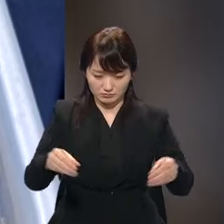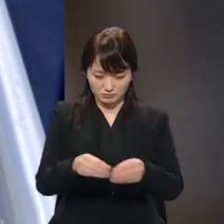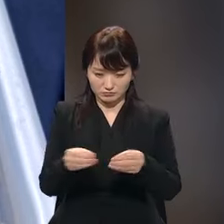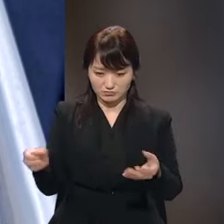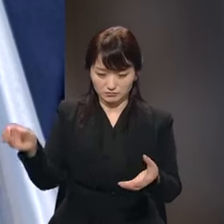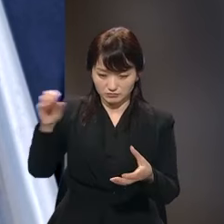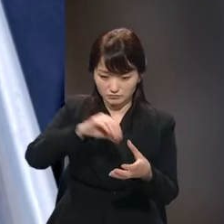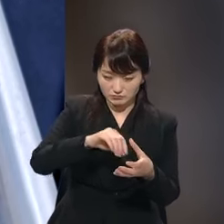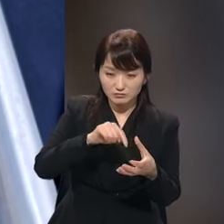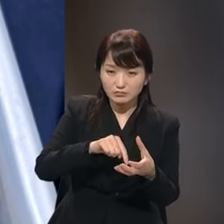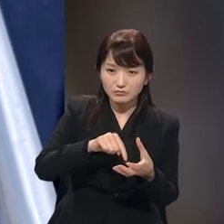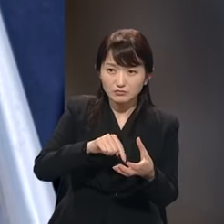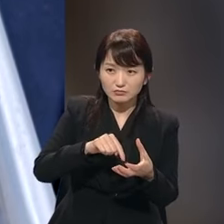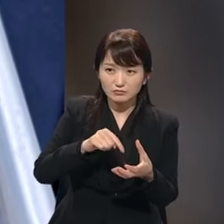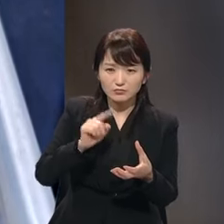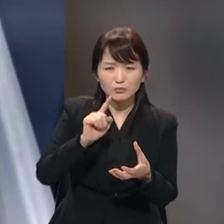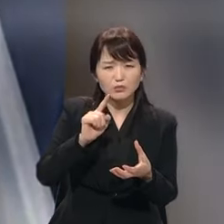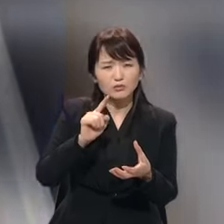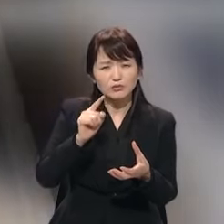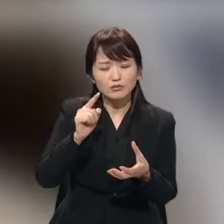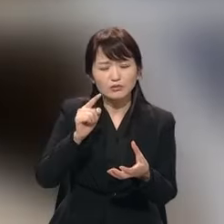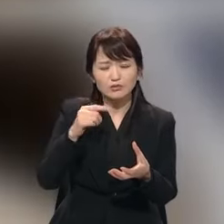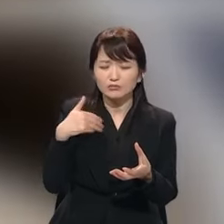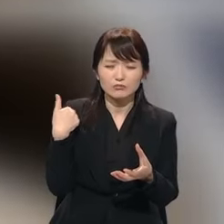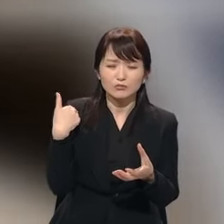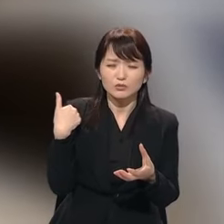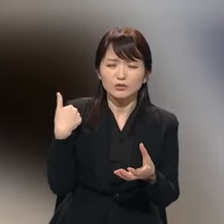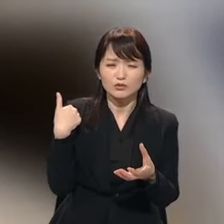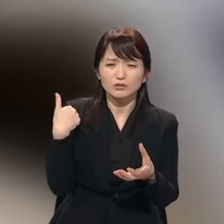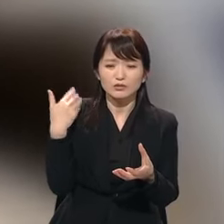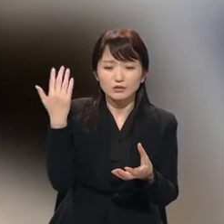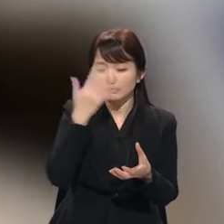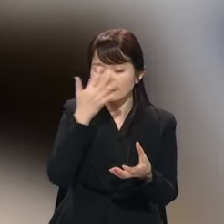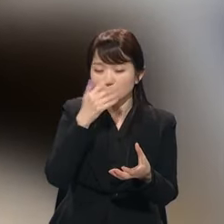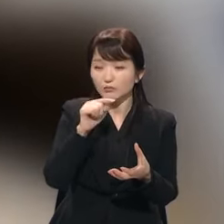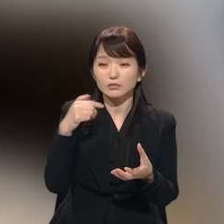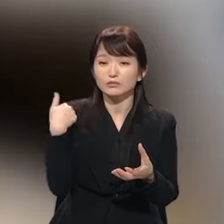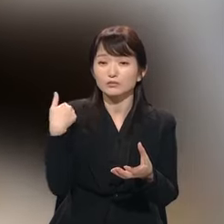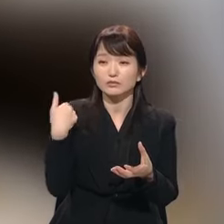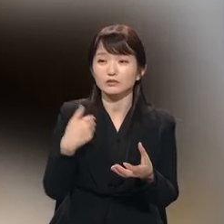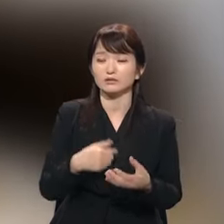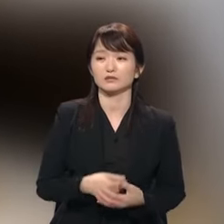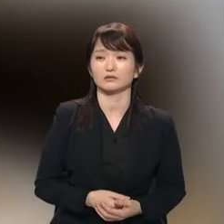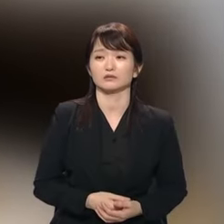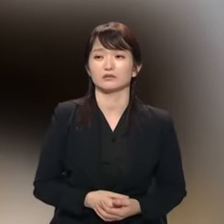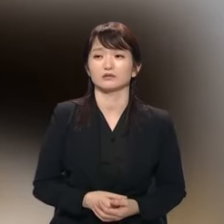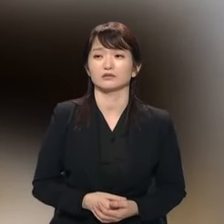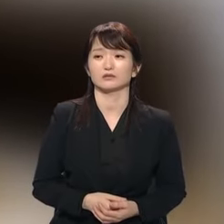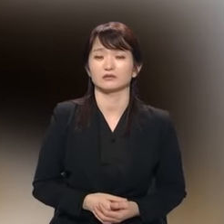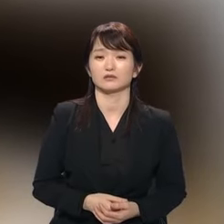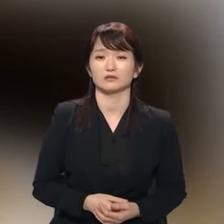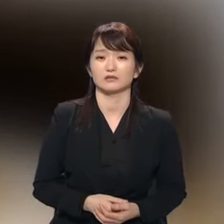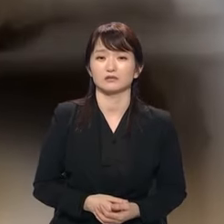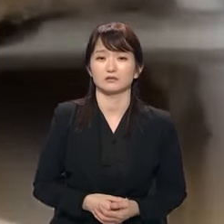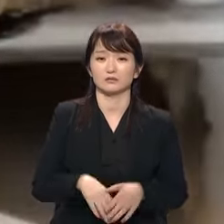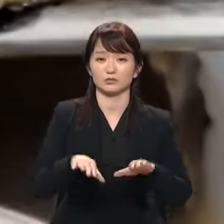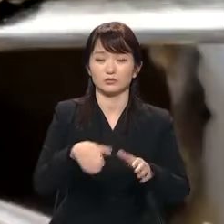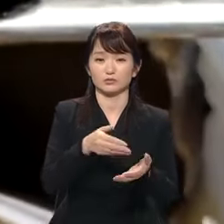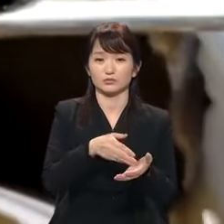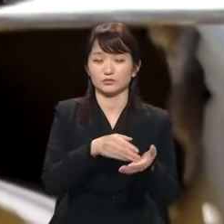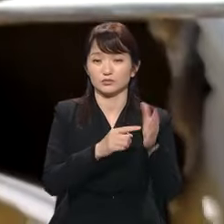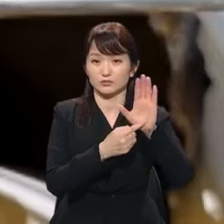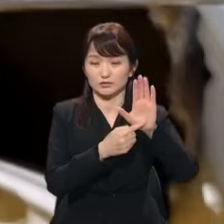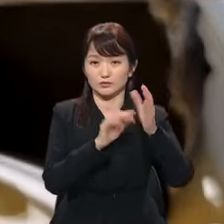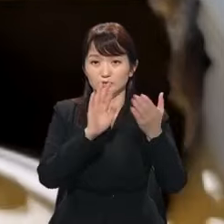아마 그때 뭔가 눈에 씌어서 저게 글쎄요. 제가 조금만 설명을 드리면 오늘 이게 보도가 나가고 나서